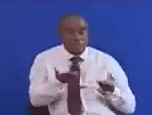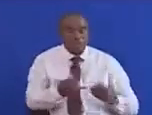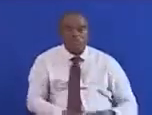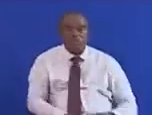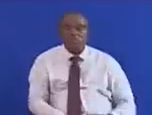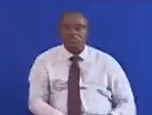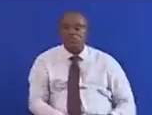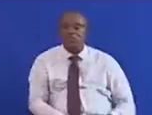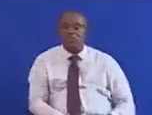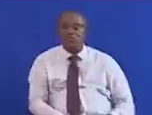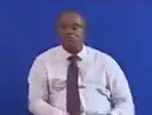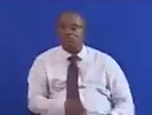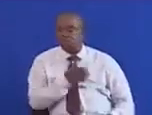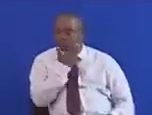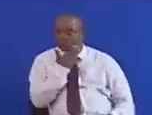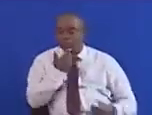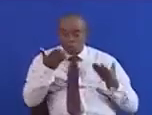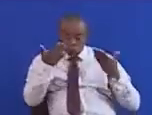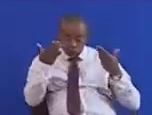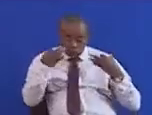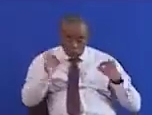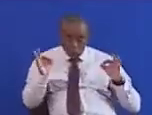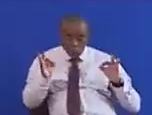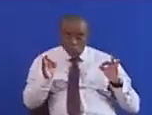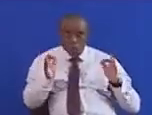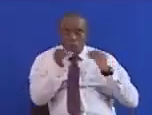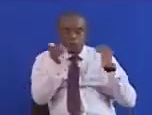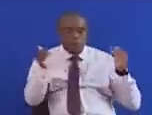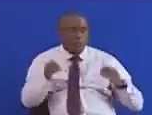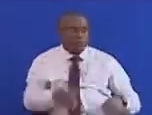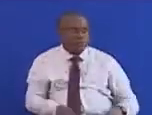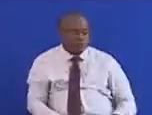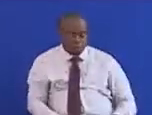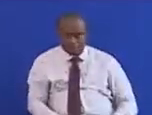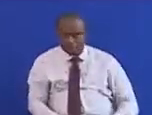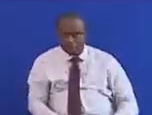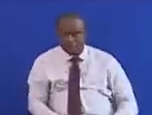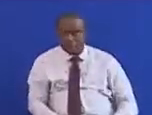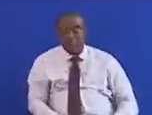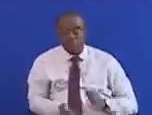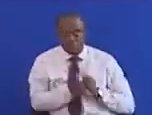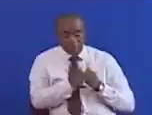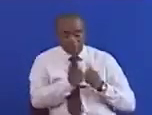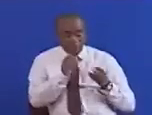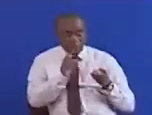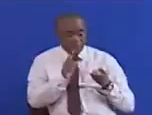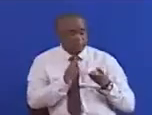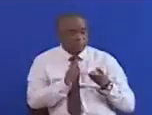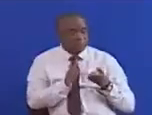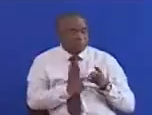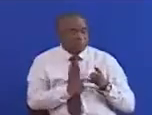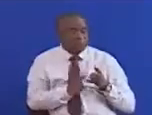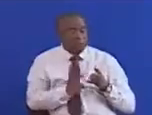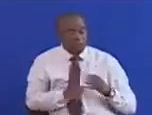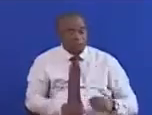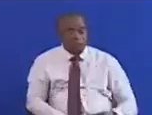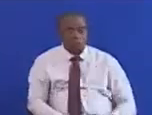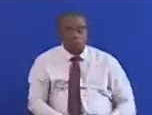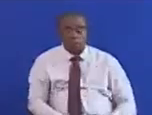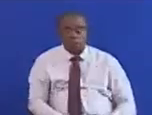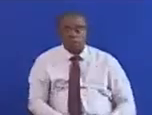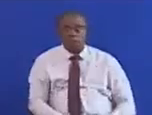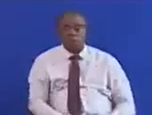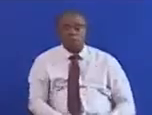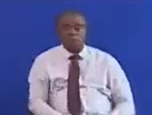wa wazi, wa huru na wa usawa. Lakini Mheshimiwa Spika, la nne, tuna uzoefu Mheshimiwa Spika kwenye